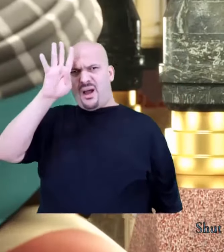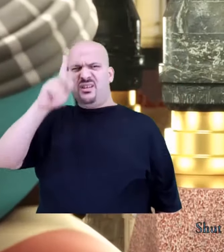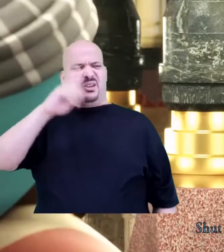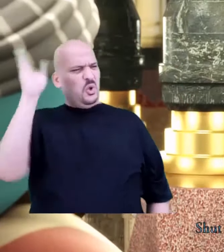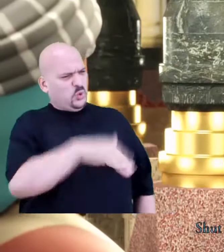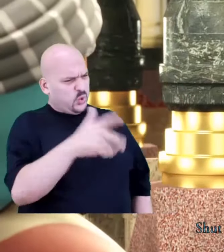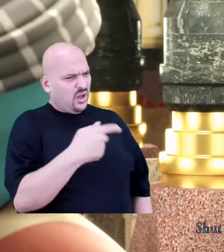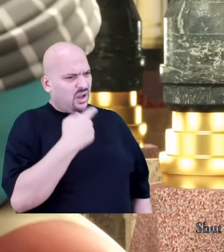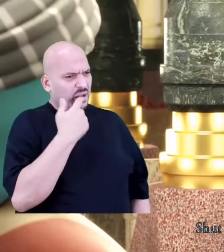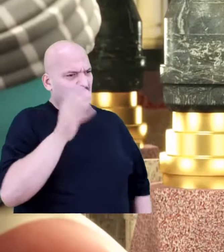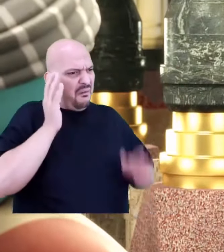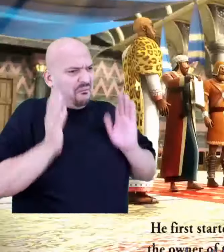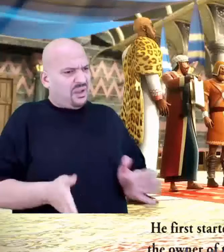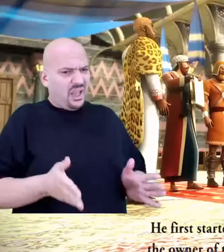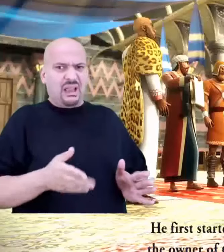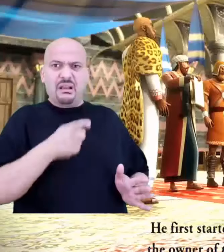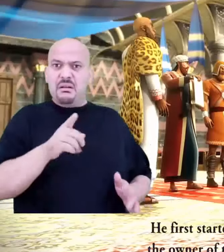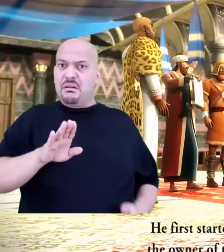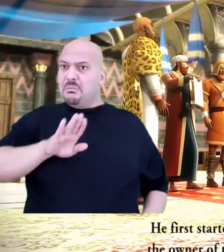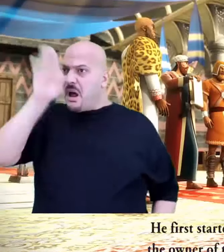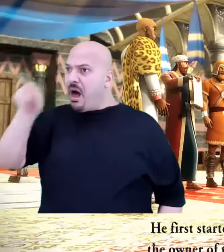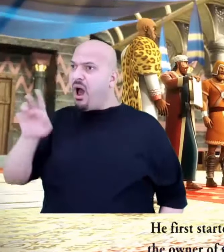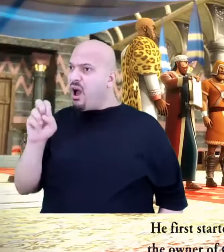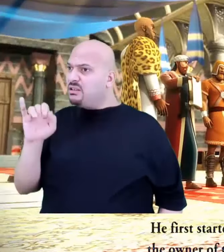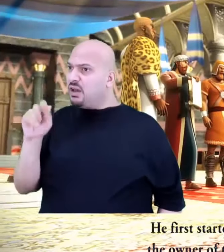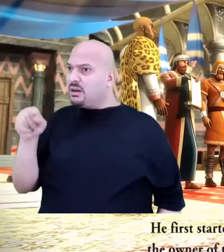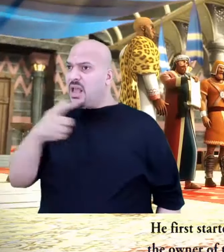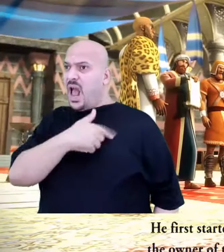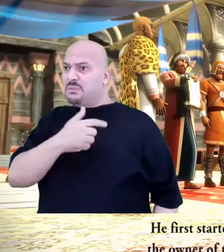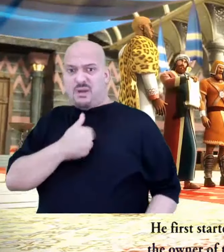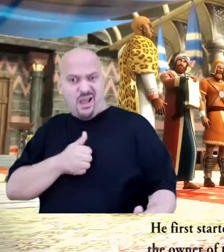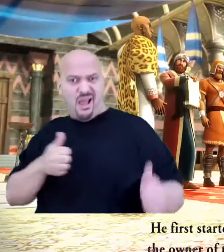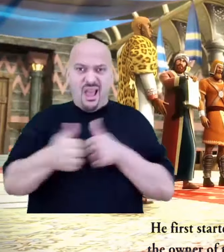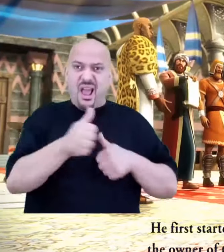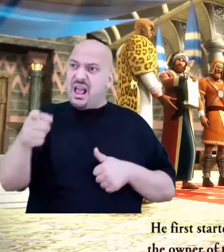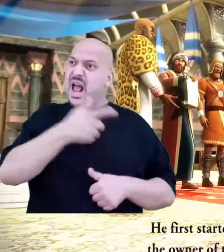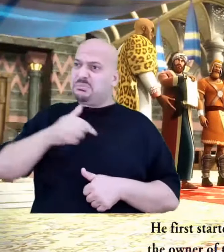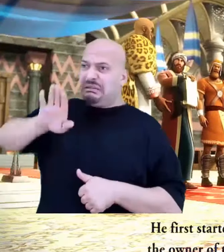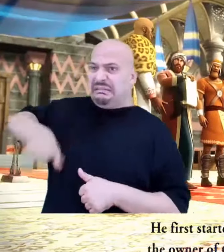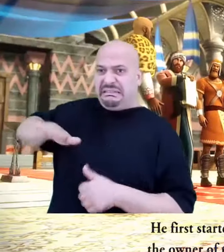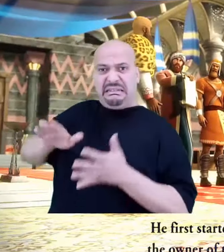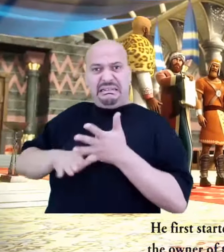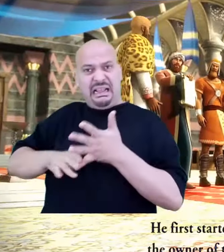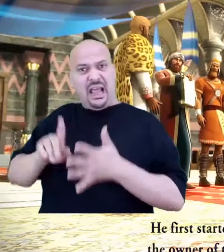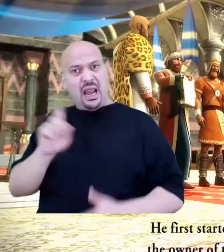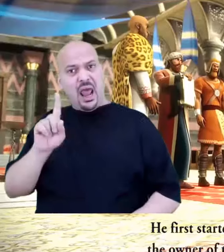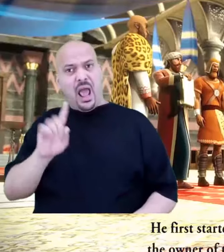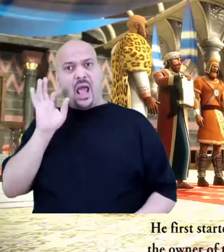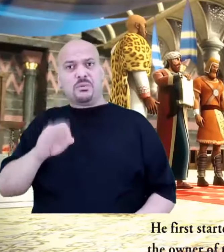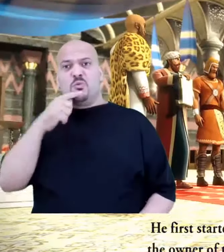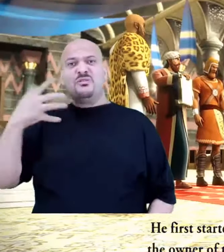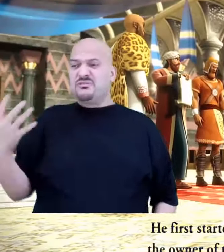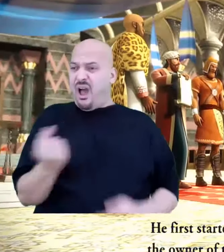ولا تكمل رسالتك. سيدي القيصر العظيم لقد قدم اسمه على اسمك، ثم إنه